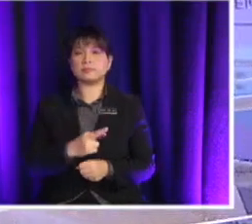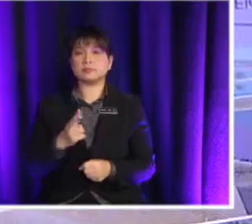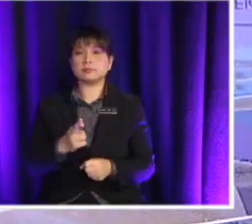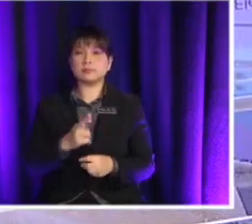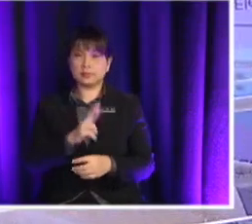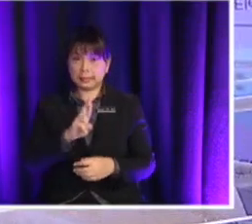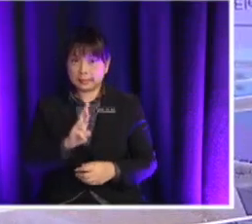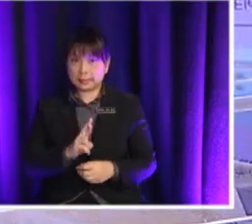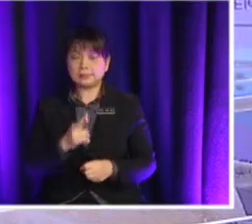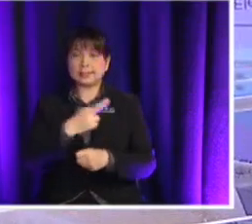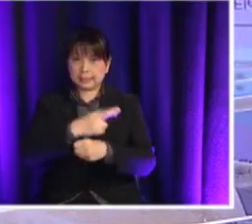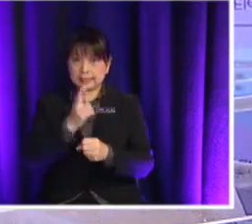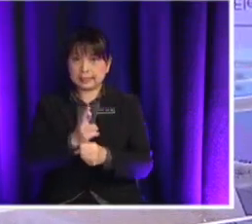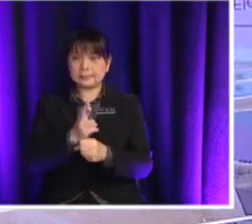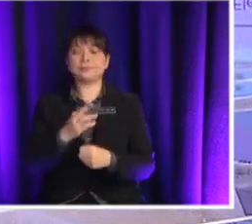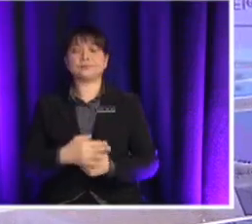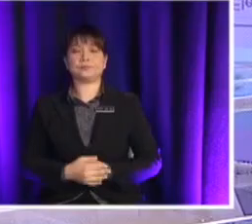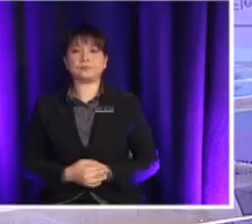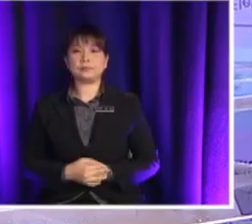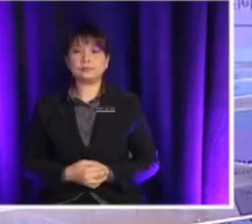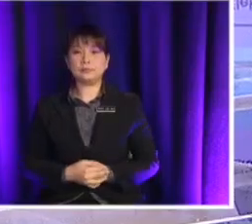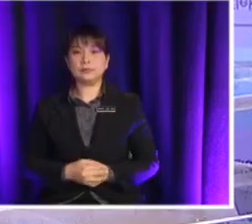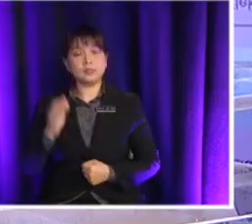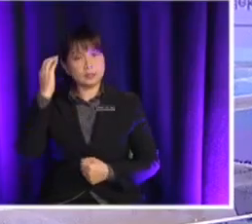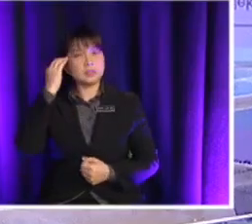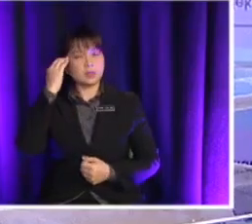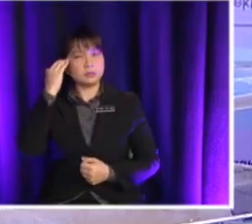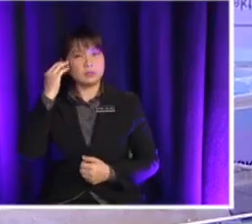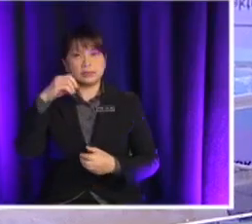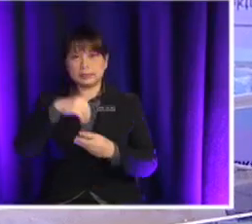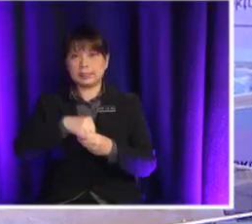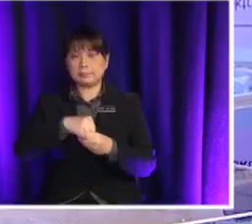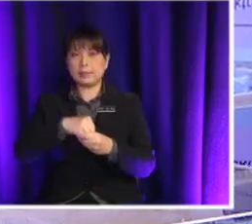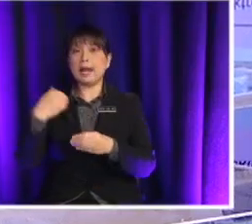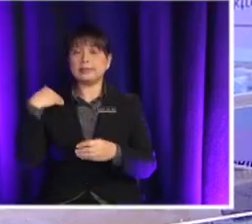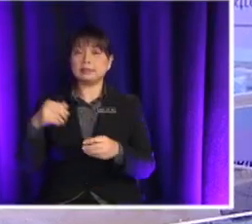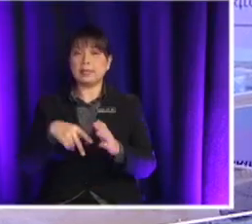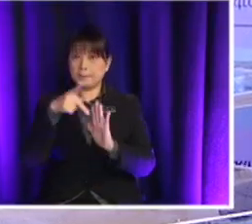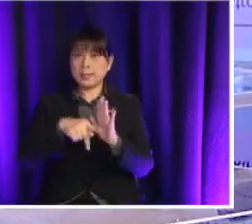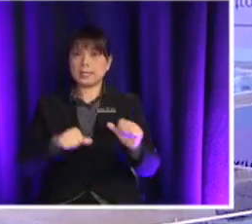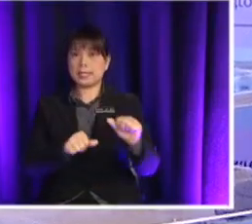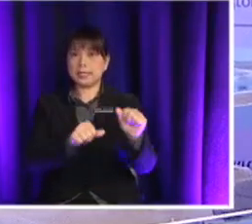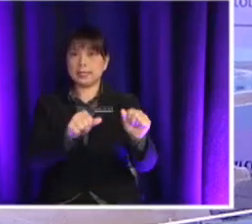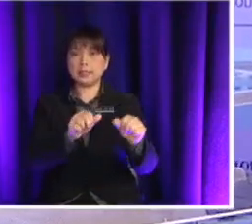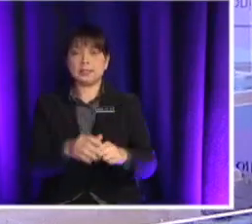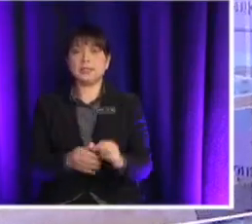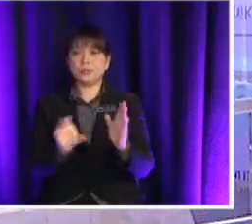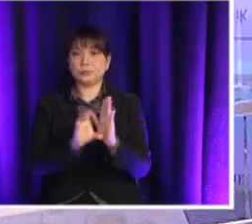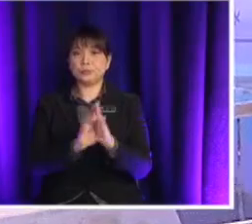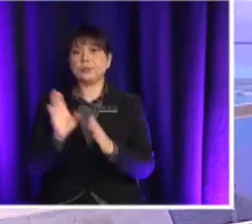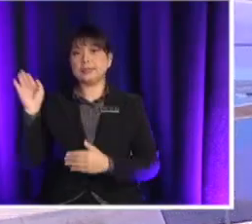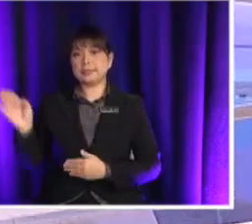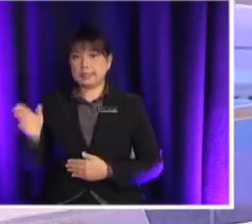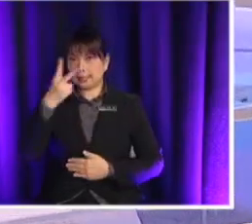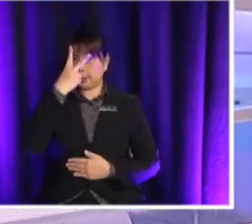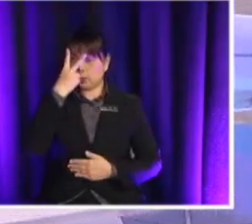kita kena pastikan okey dia punya pengalih. Sebab di dalam ni sebenarnya ada pengalih Aiman untuk papan reka ni. Okey, kata contoh di sini, okey,